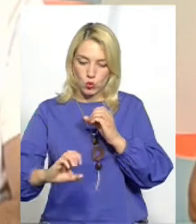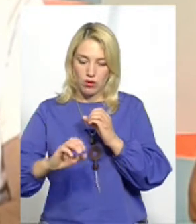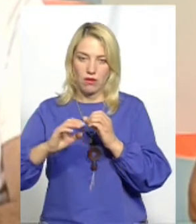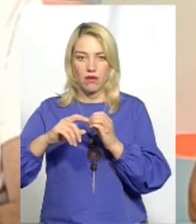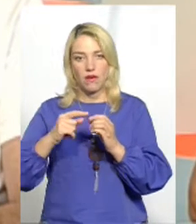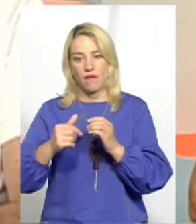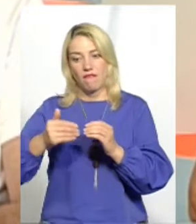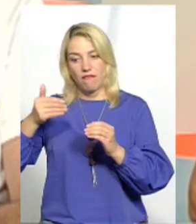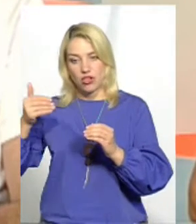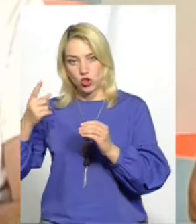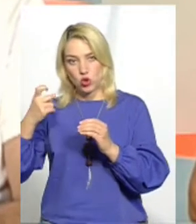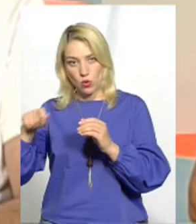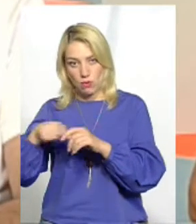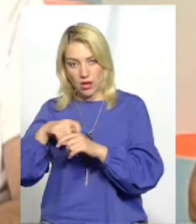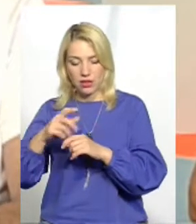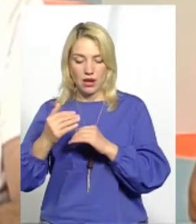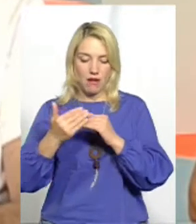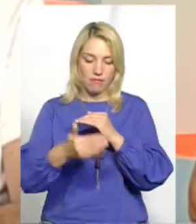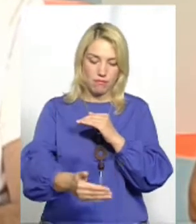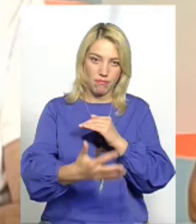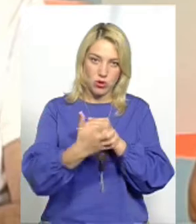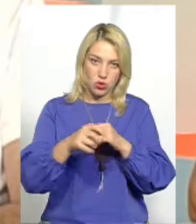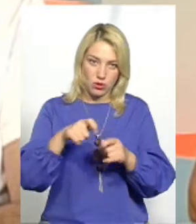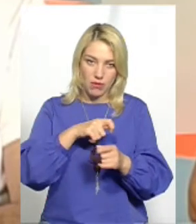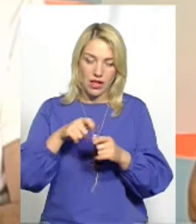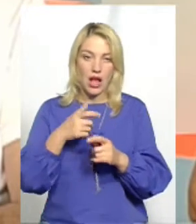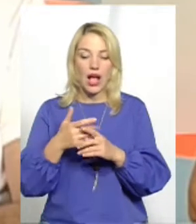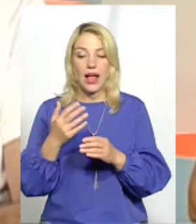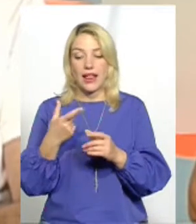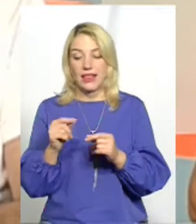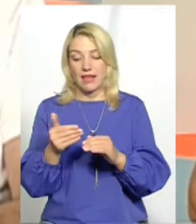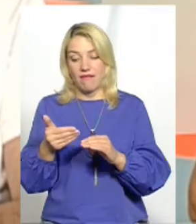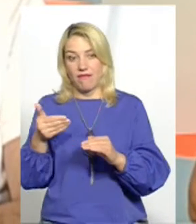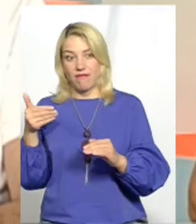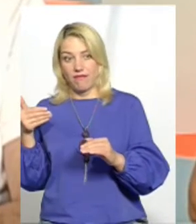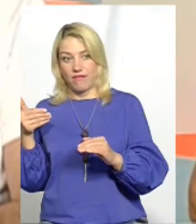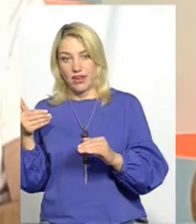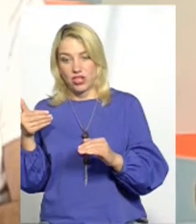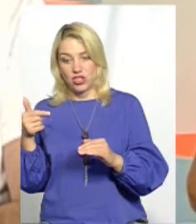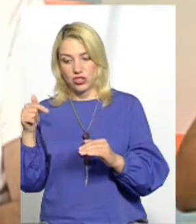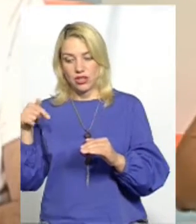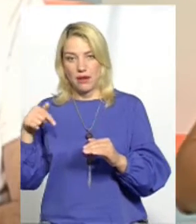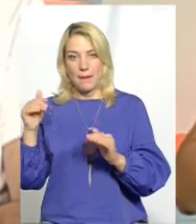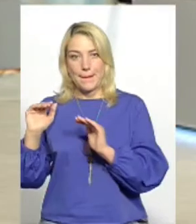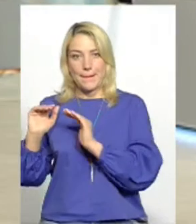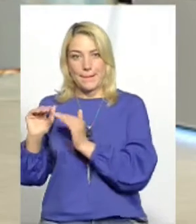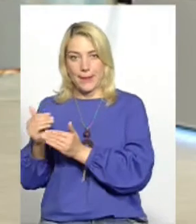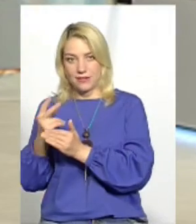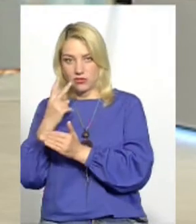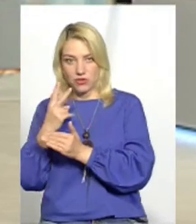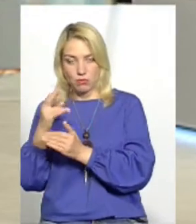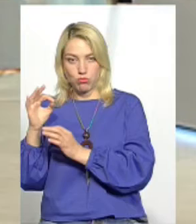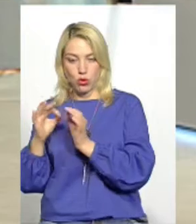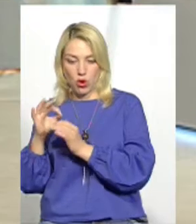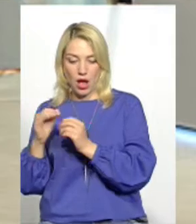така статистика, що там, де вище скиду, нижча концентрація. Нижче скиду, більша